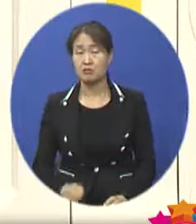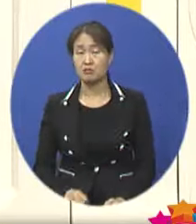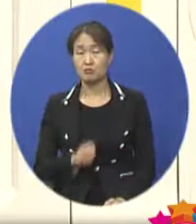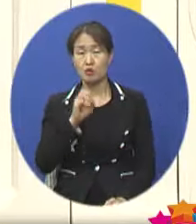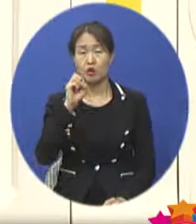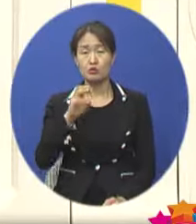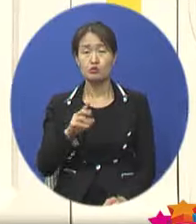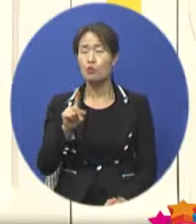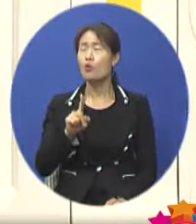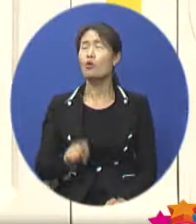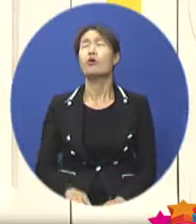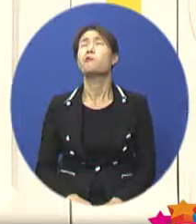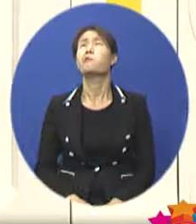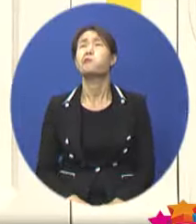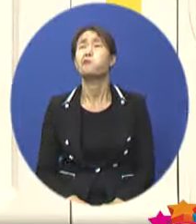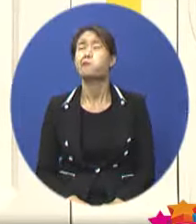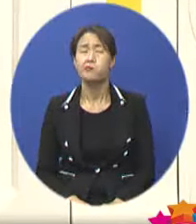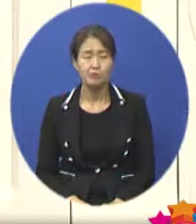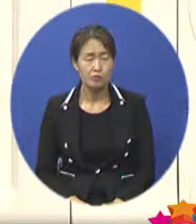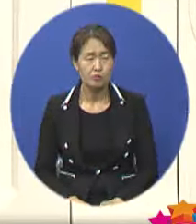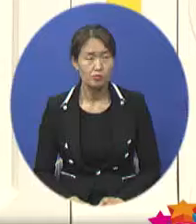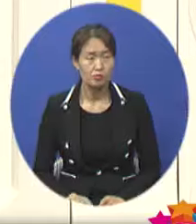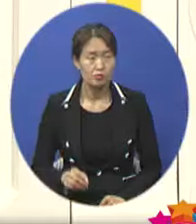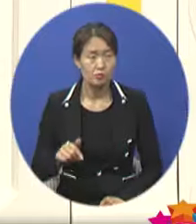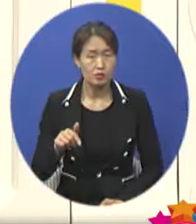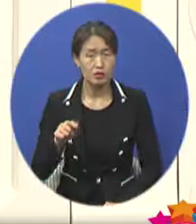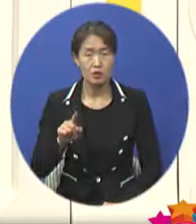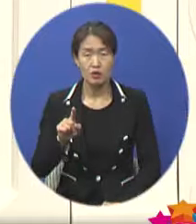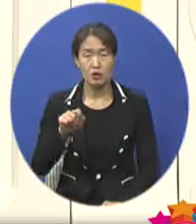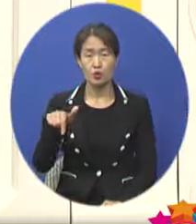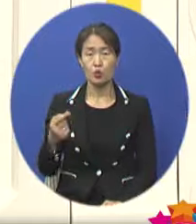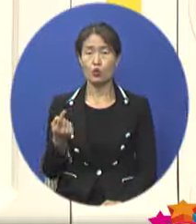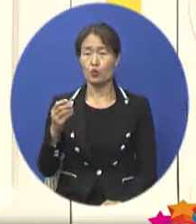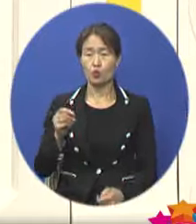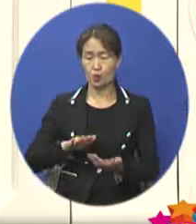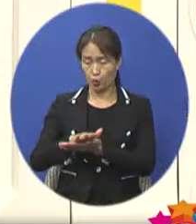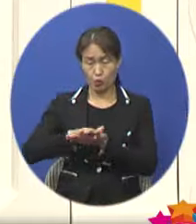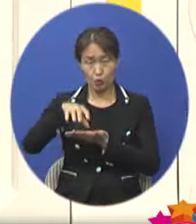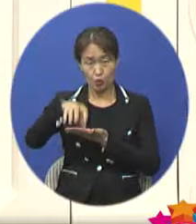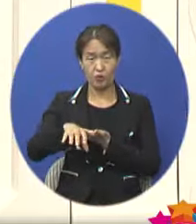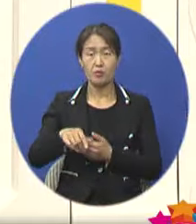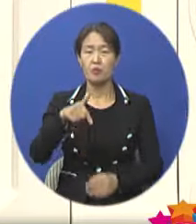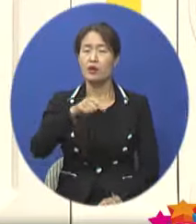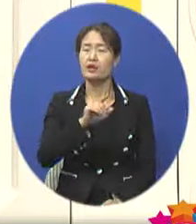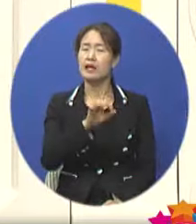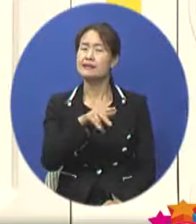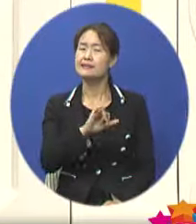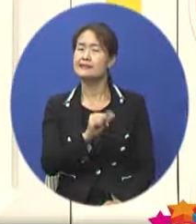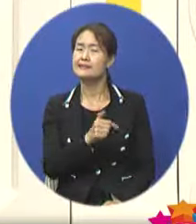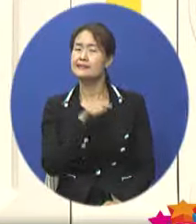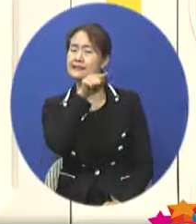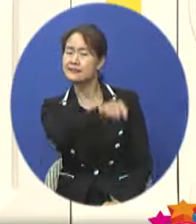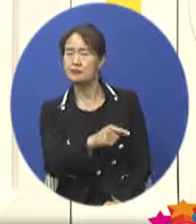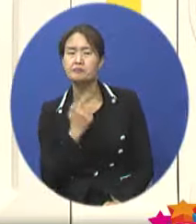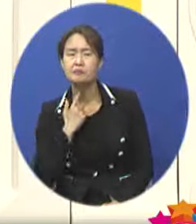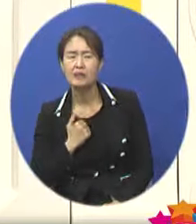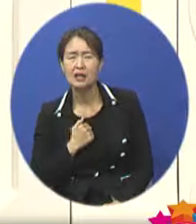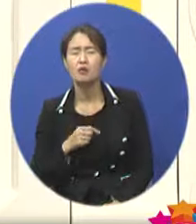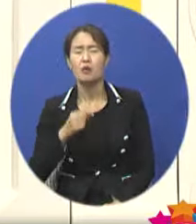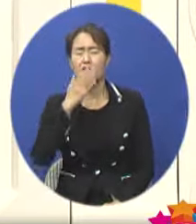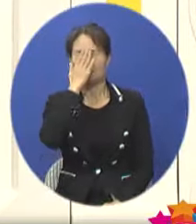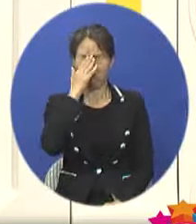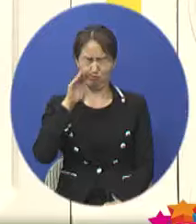무슨, 무슨. 아니, 강진시고양. 공원 앞에, 공원 앞에요. 예, 강진도 오셨더만 그때. 야, 강진도 가고